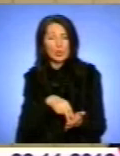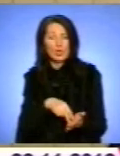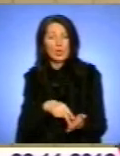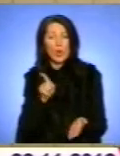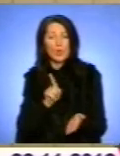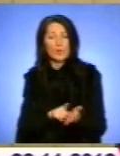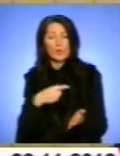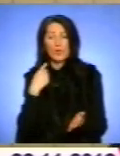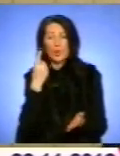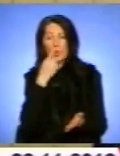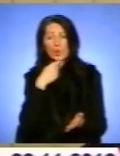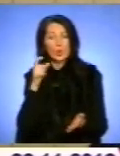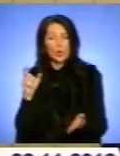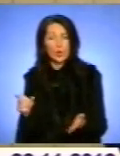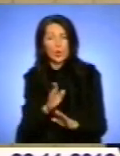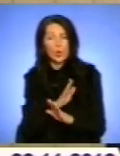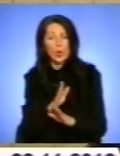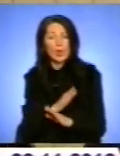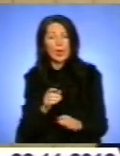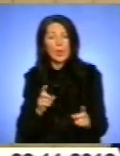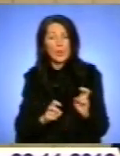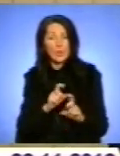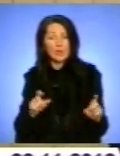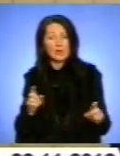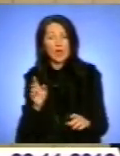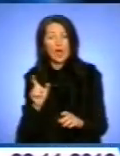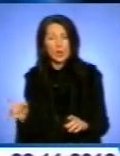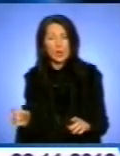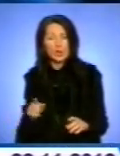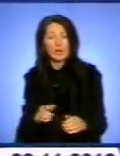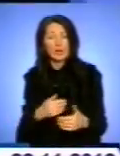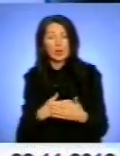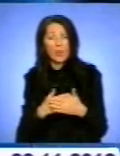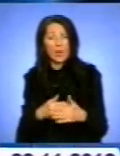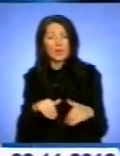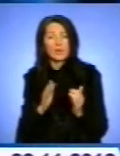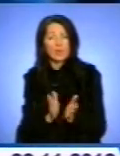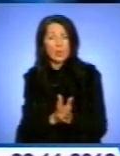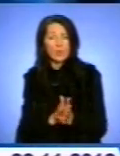чи то якогось підприємства, чи то якоїсь людини, чи громади в цілому.